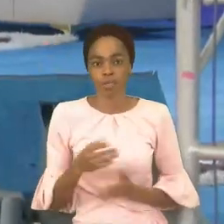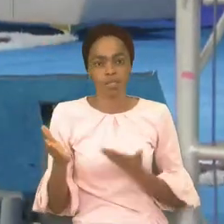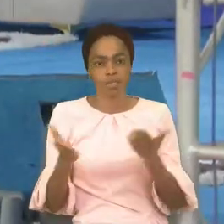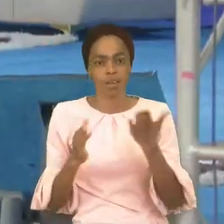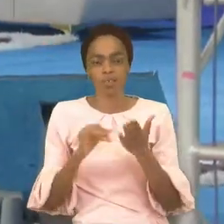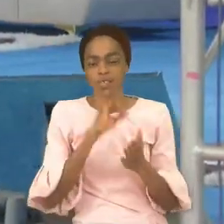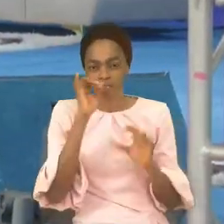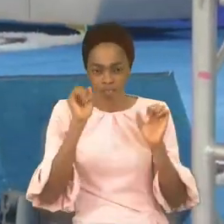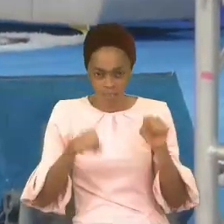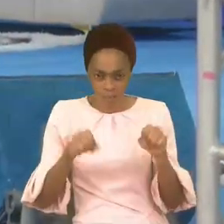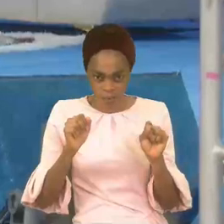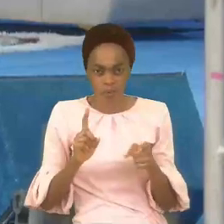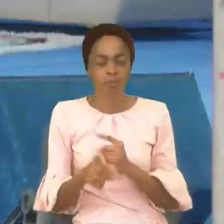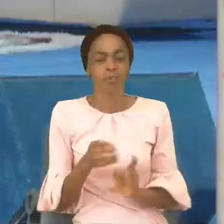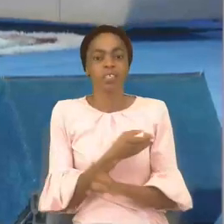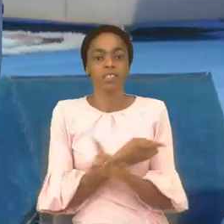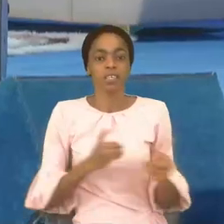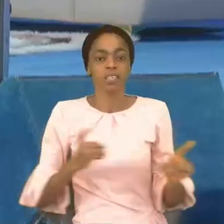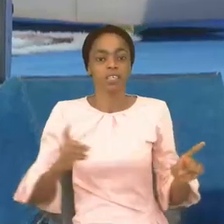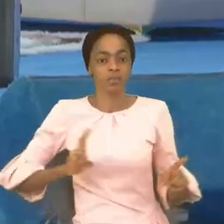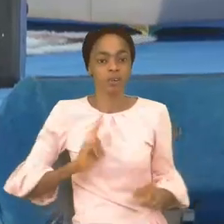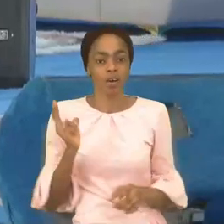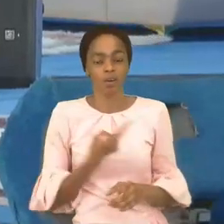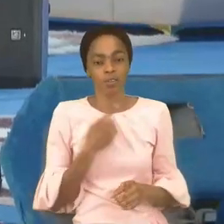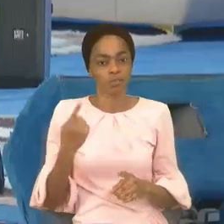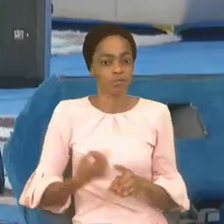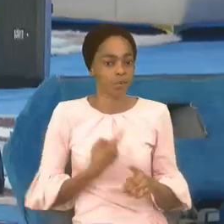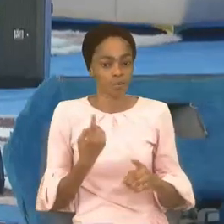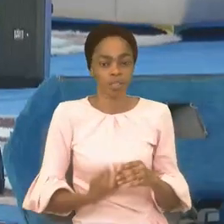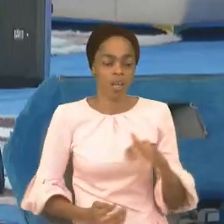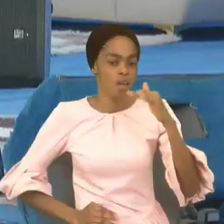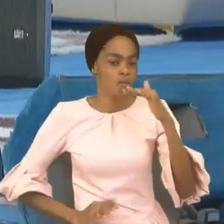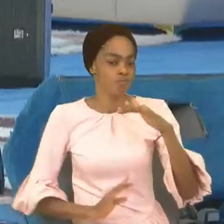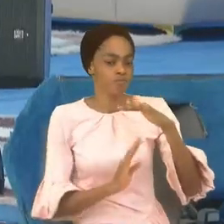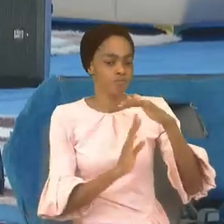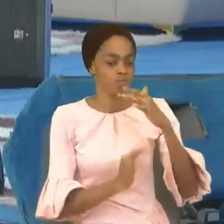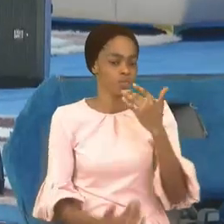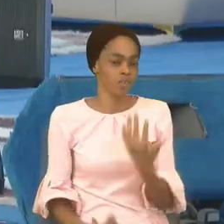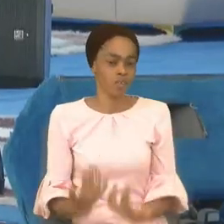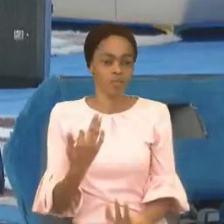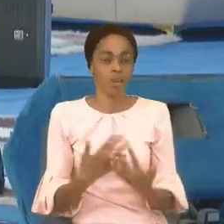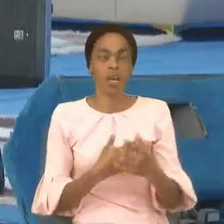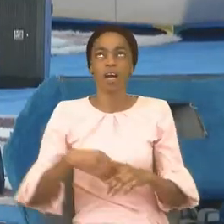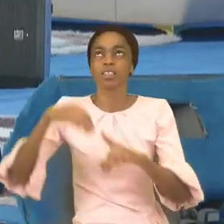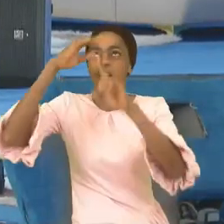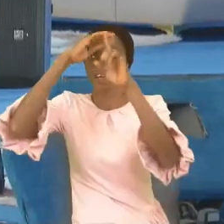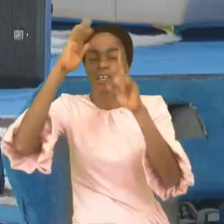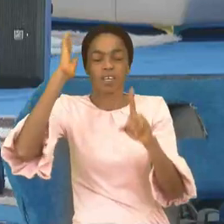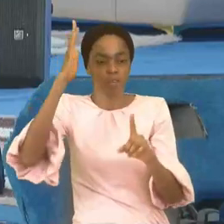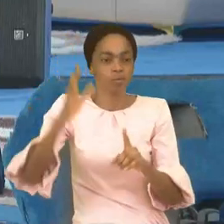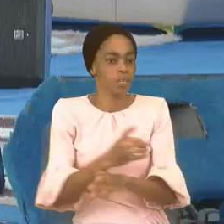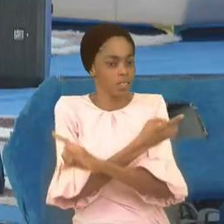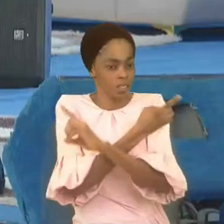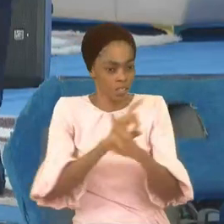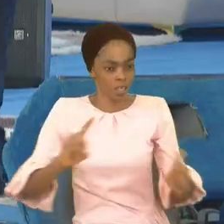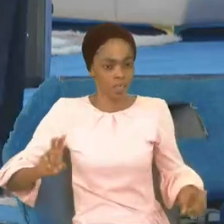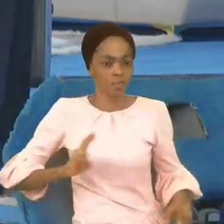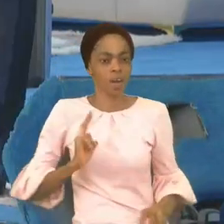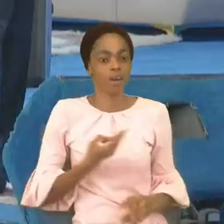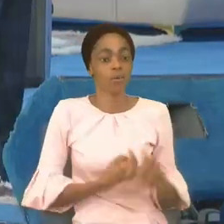nous délivrer de la fournaise ardente. Et il nous délivrera de ta main,